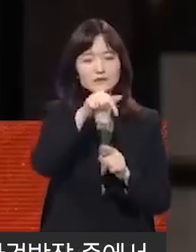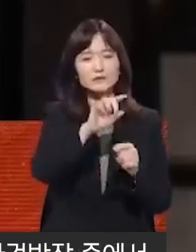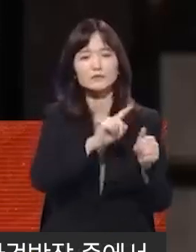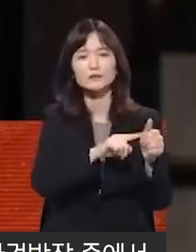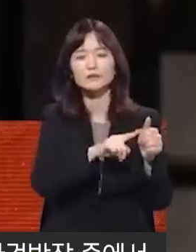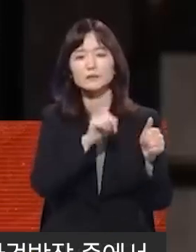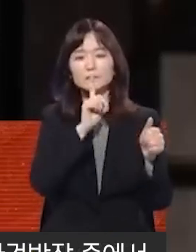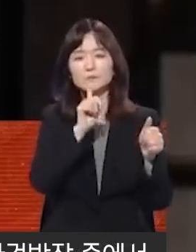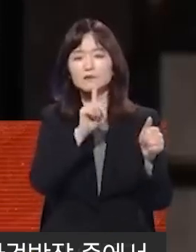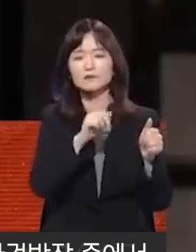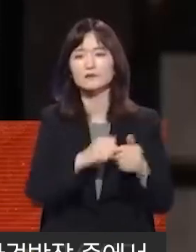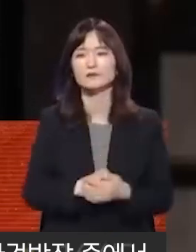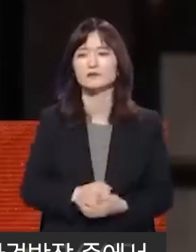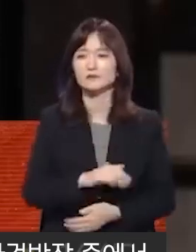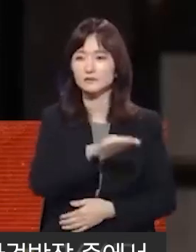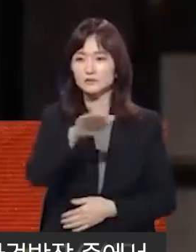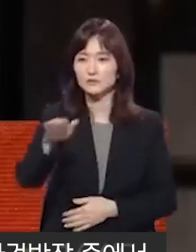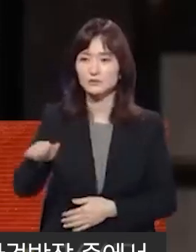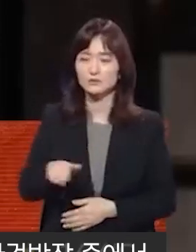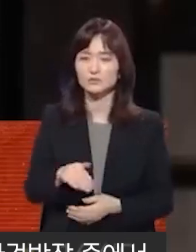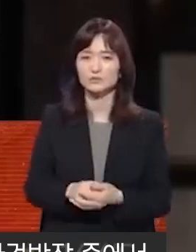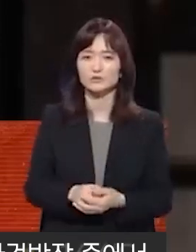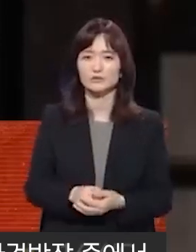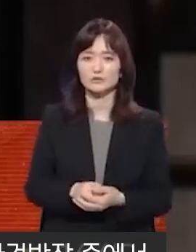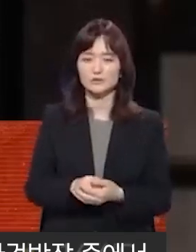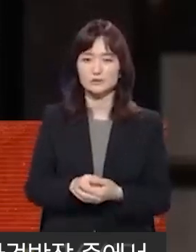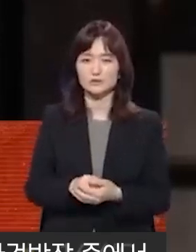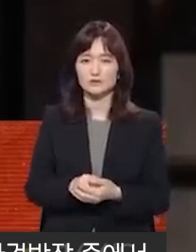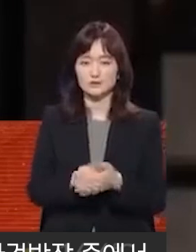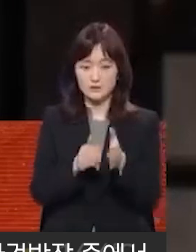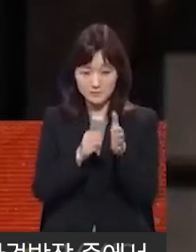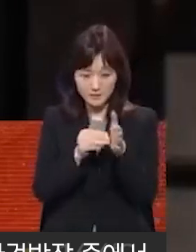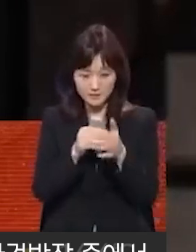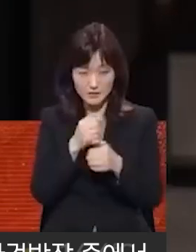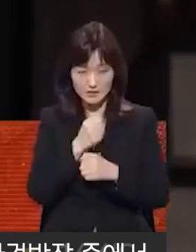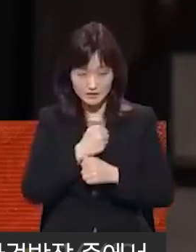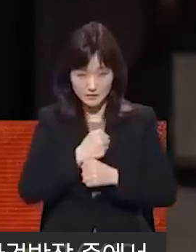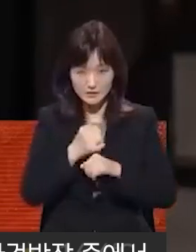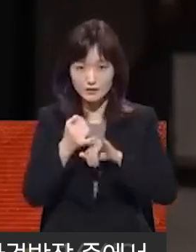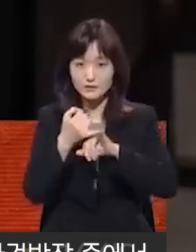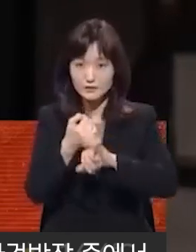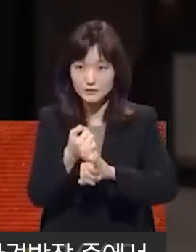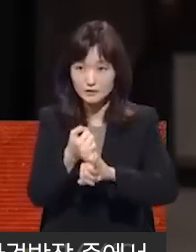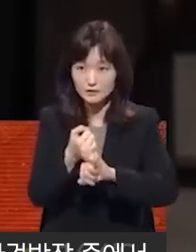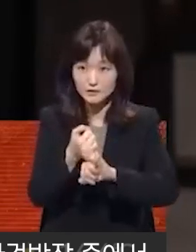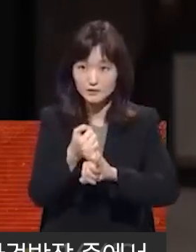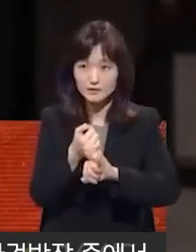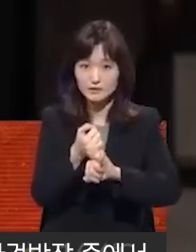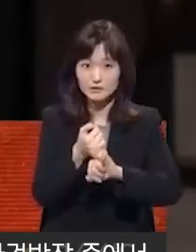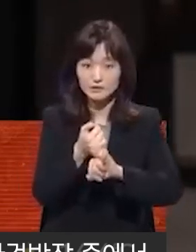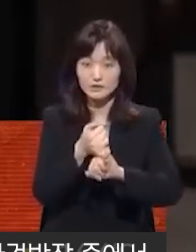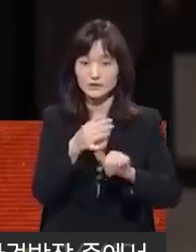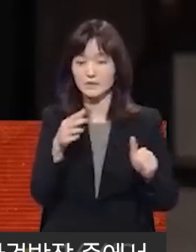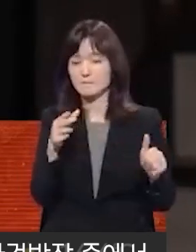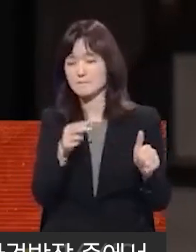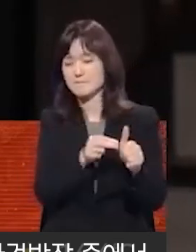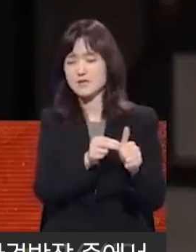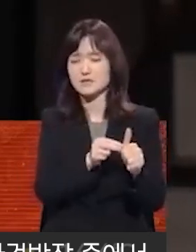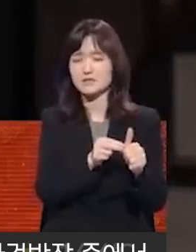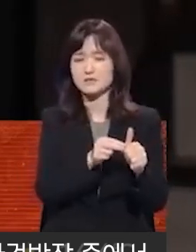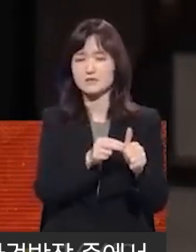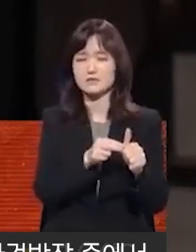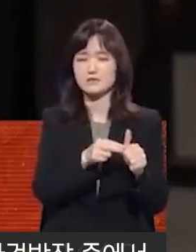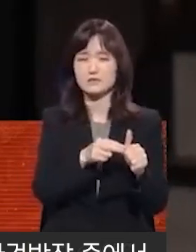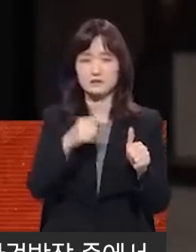얘기했냐면 우리가 무덤까지 가져가겠다고 약속을 했다 이렇게 그 배신감을 토로를 했단 말이죠. 그러니까 이제